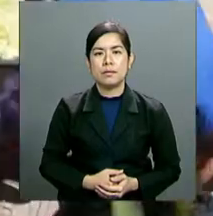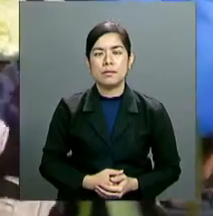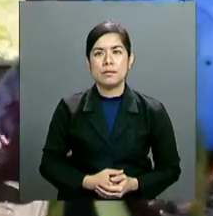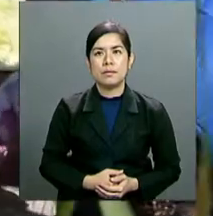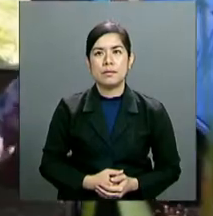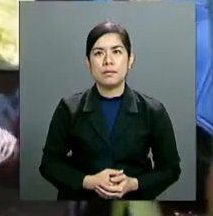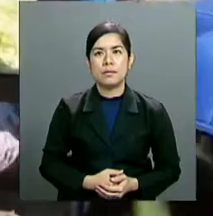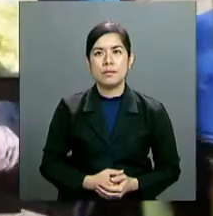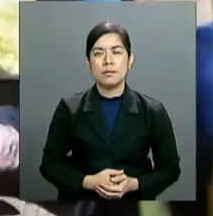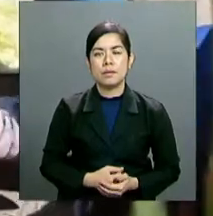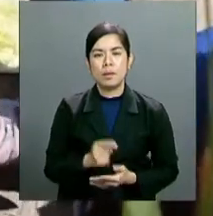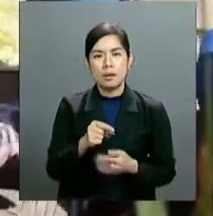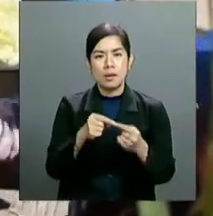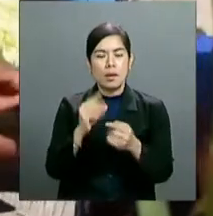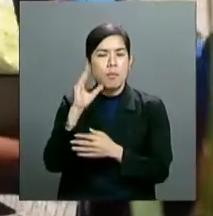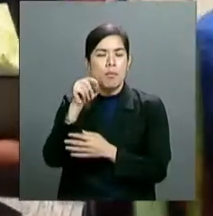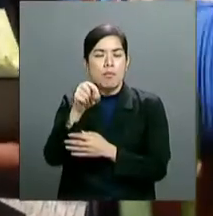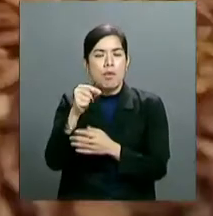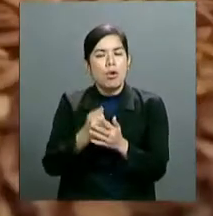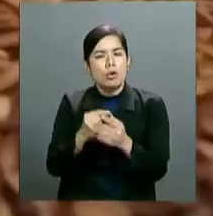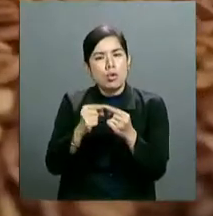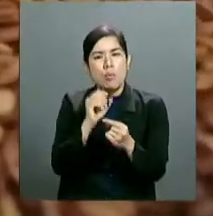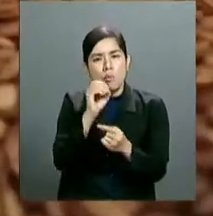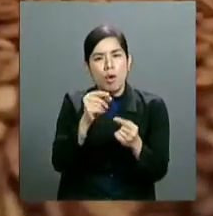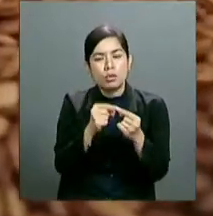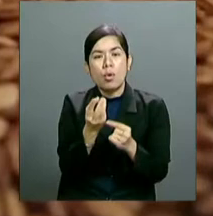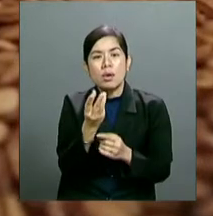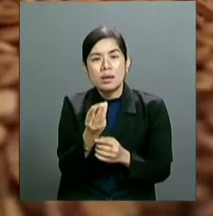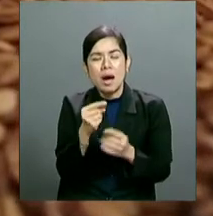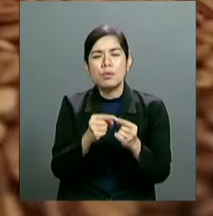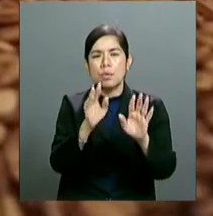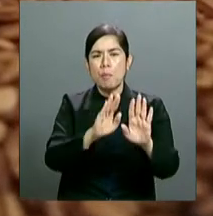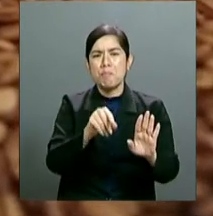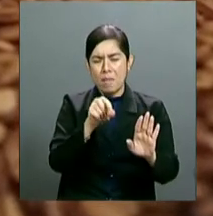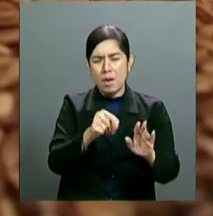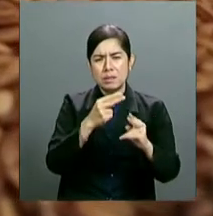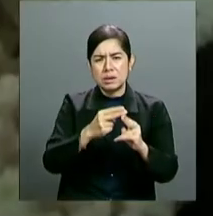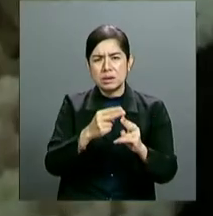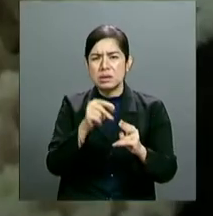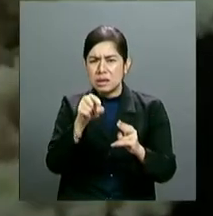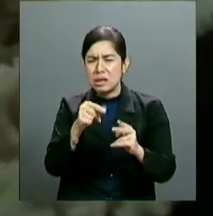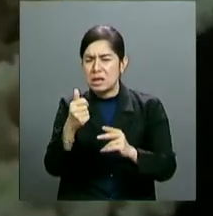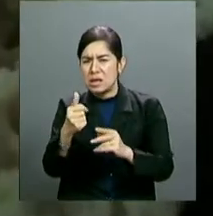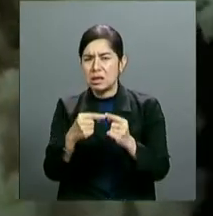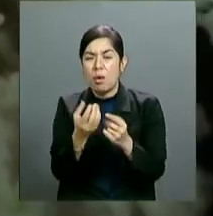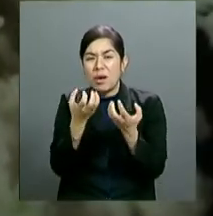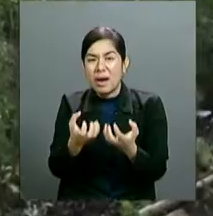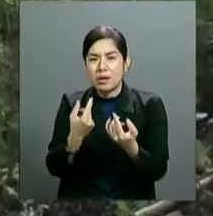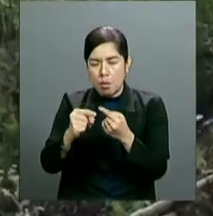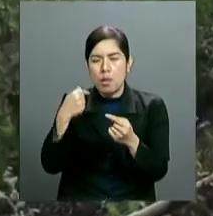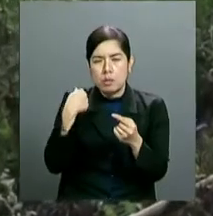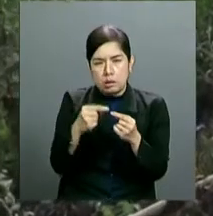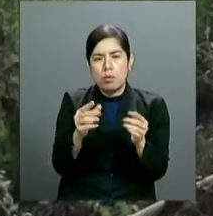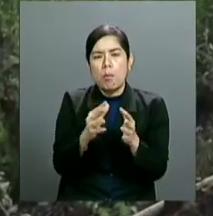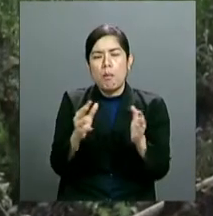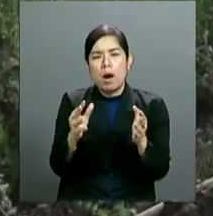เหล่าพ่ออุ้ยต่างมีความคิดเห็นว่าปลูกข้าวพันธุ์บือทอละดีกว่าอาจจะแข็งหน่อยแต่ได้ผลผลิตเยอะ